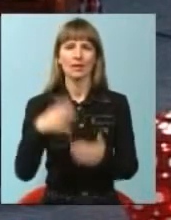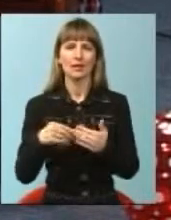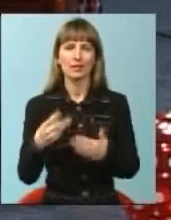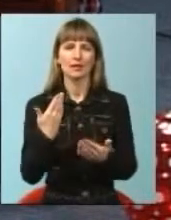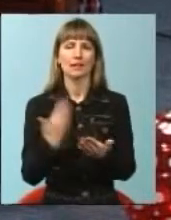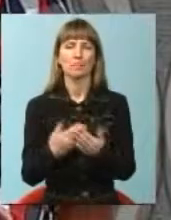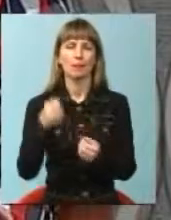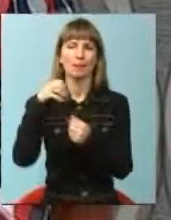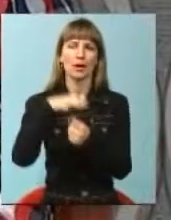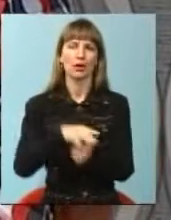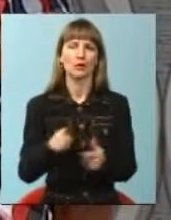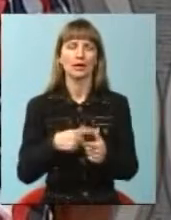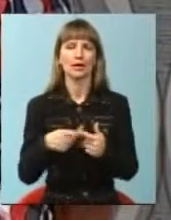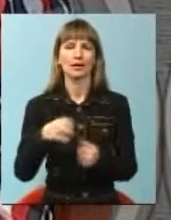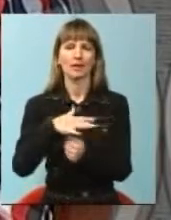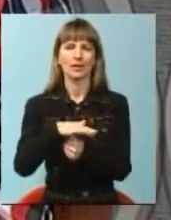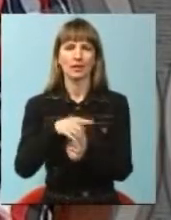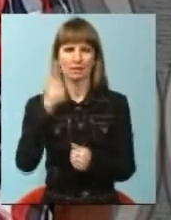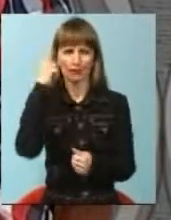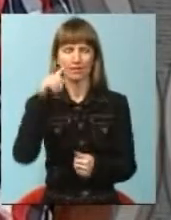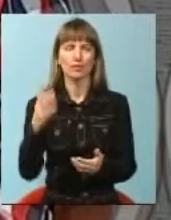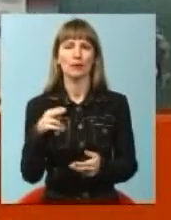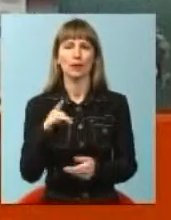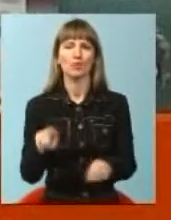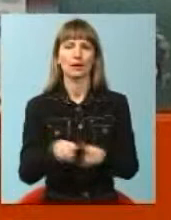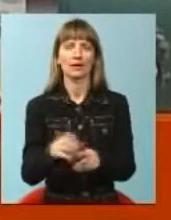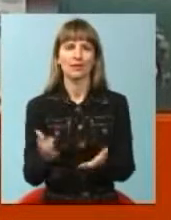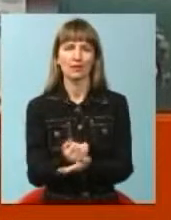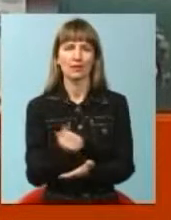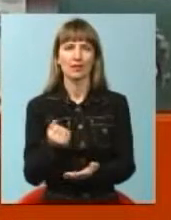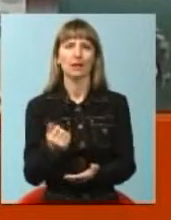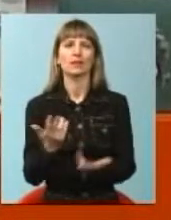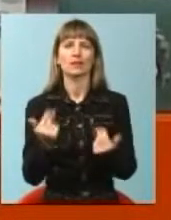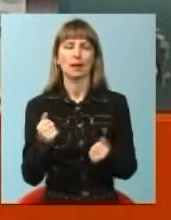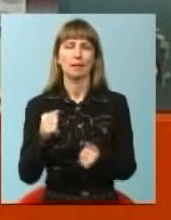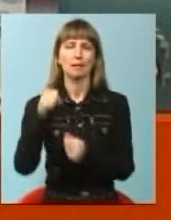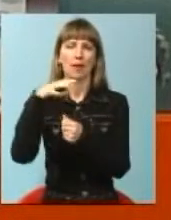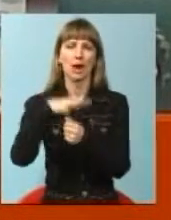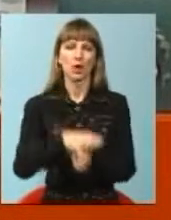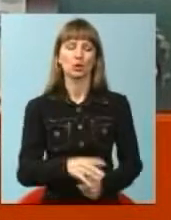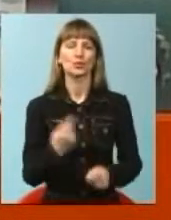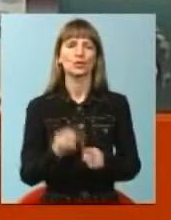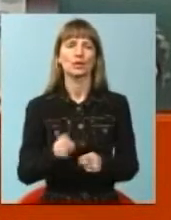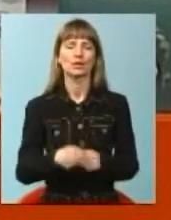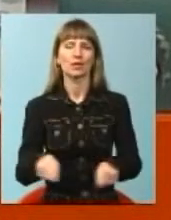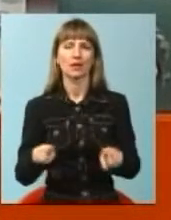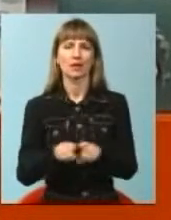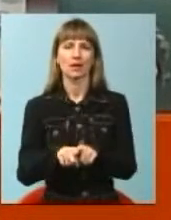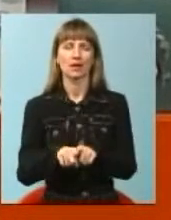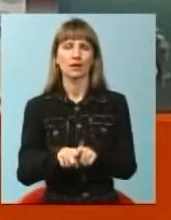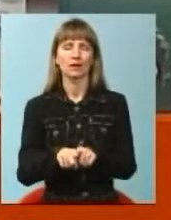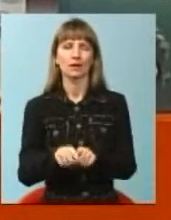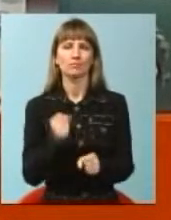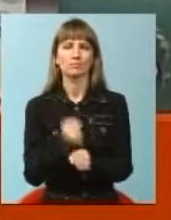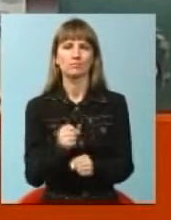Наприклад, парашут чи гвинтокрил. Чи тобі відомо щось про такі винаходи? Звичайно. Парашут – це такий